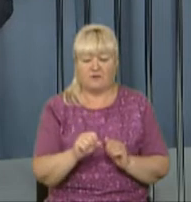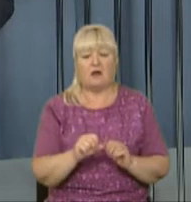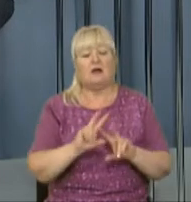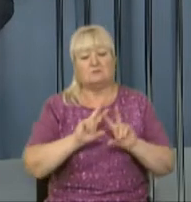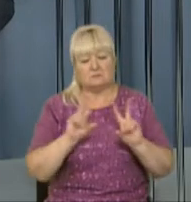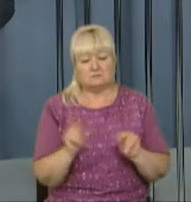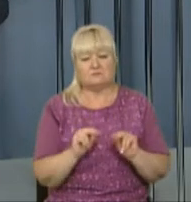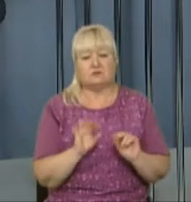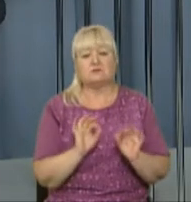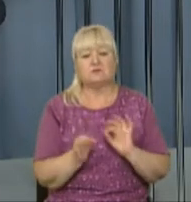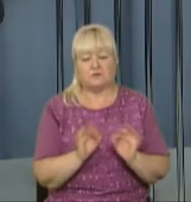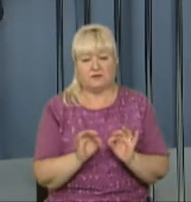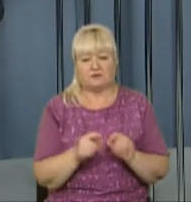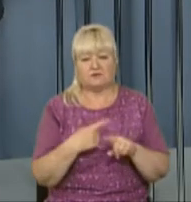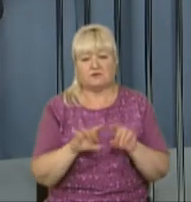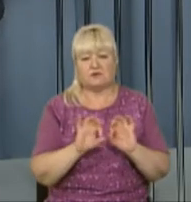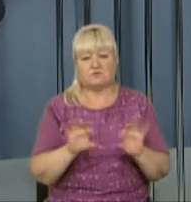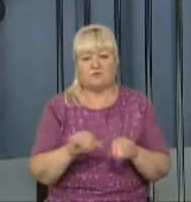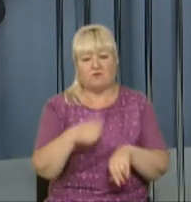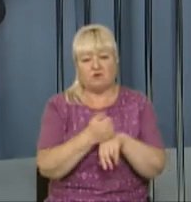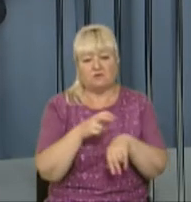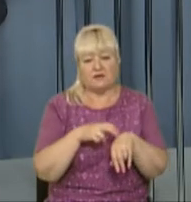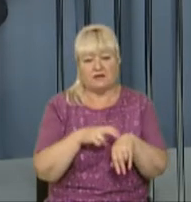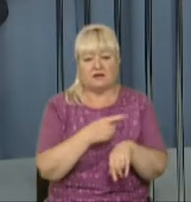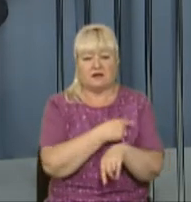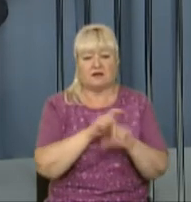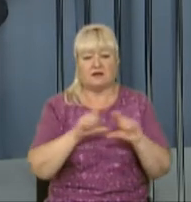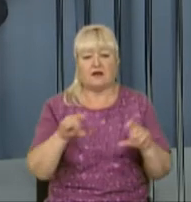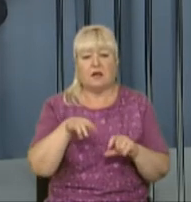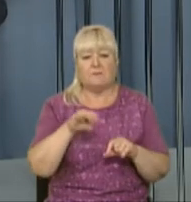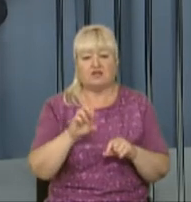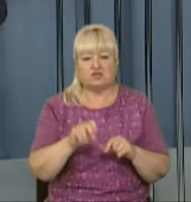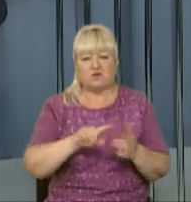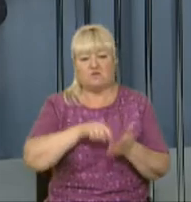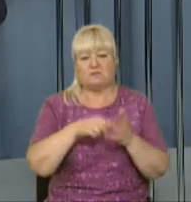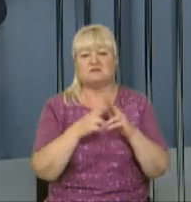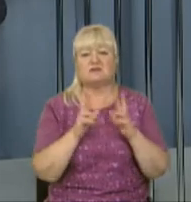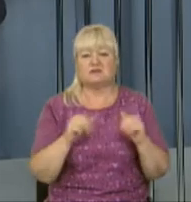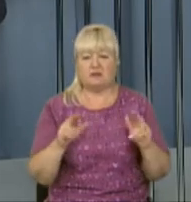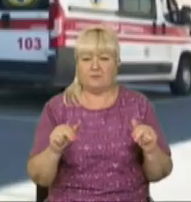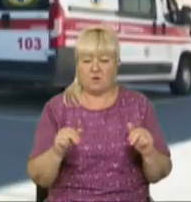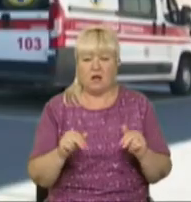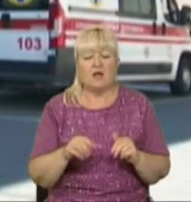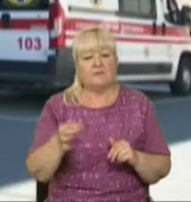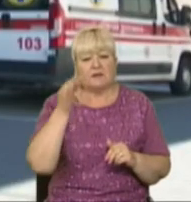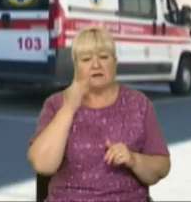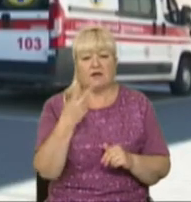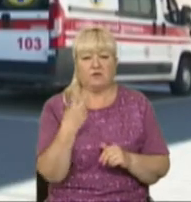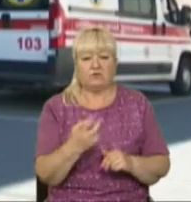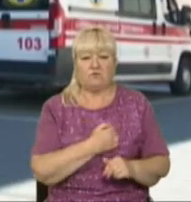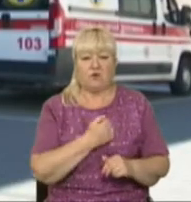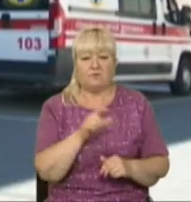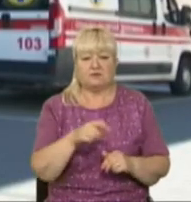нормалізувати. Про це розповів головний лікар лікарні імені Мечнікова, що в місті Дніпро, Сергій Риженко. Нагадаю, двох